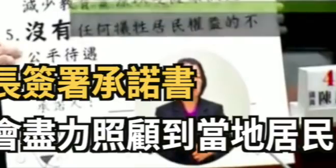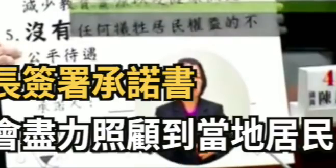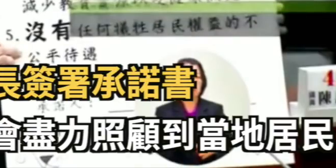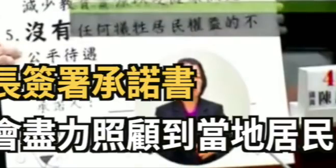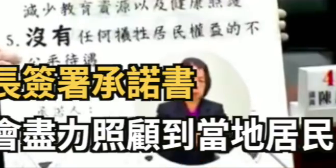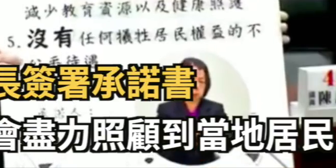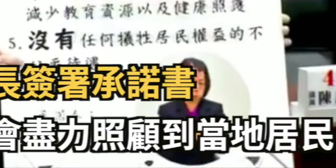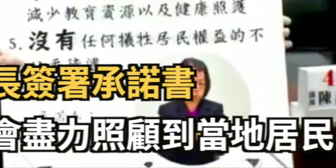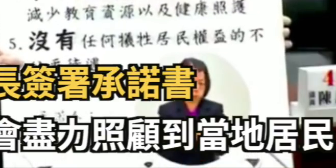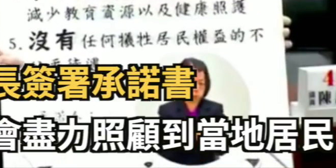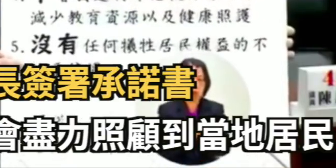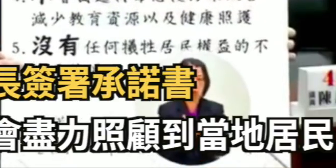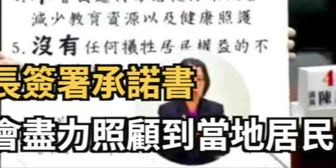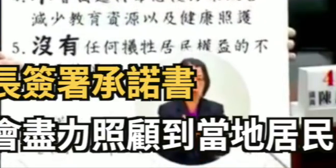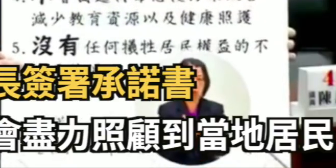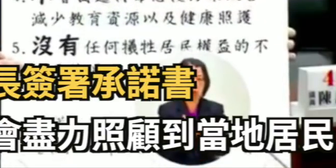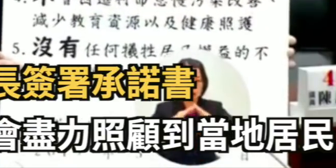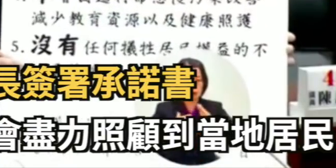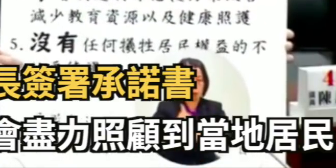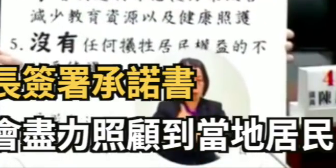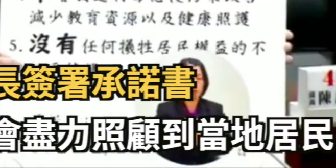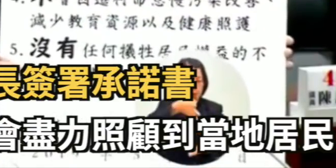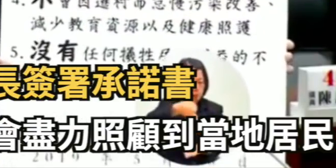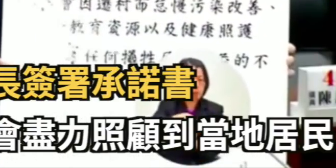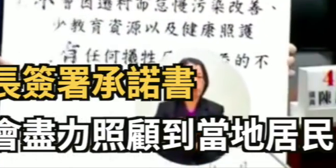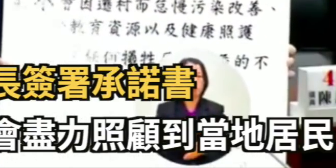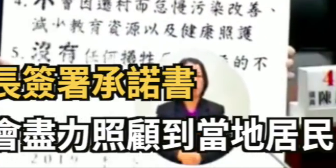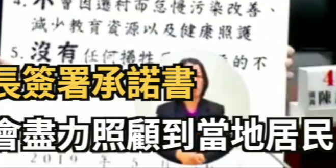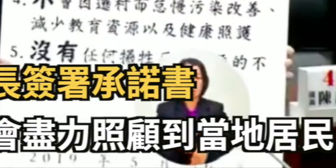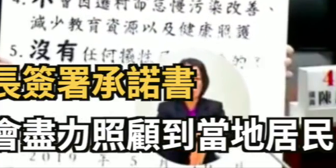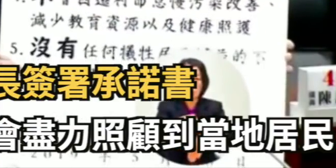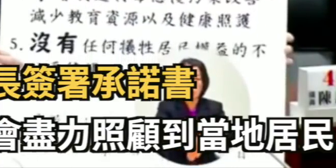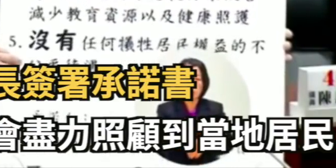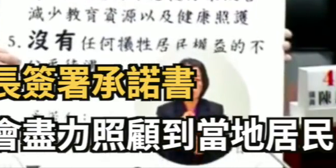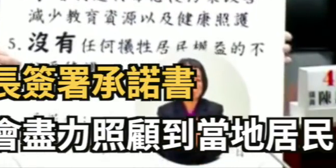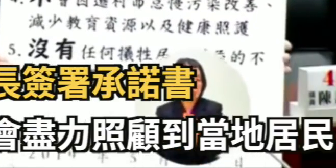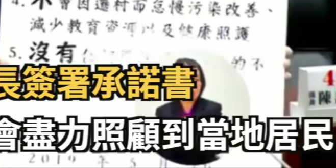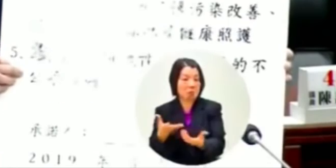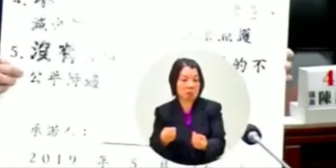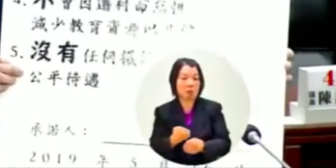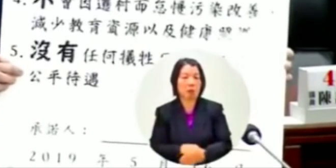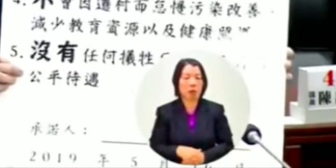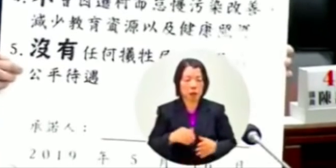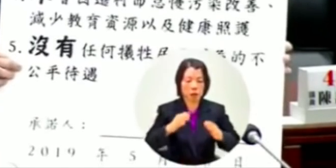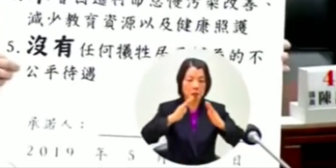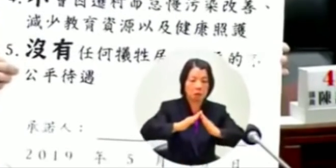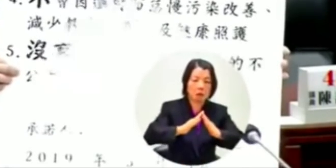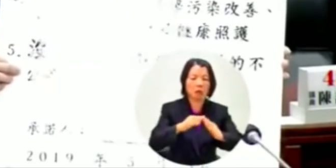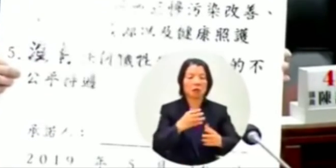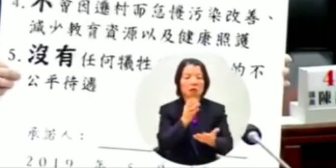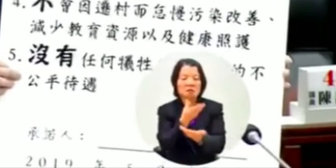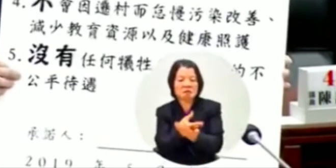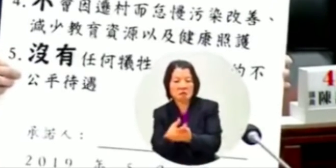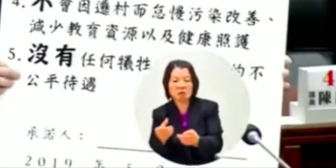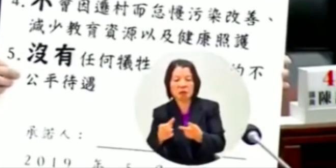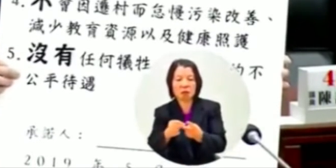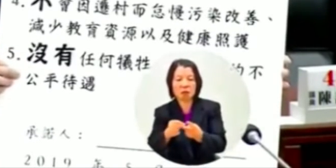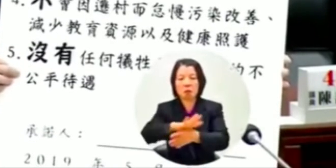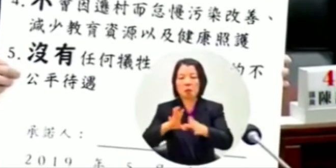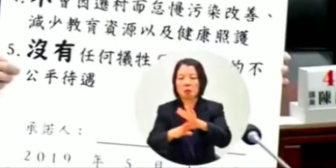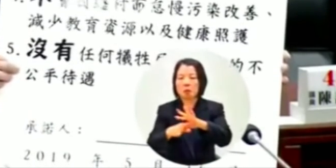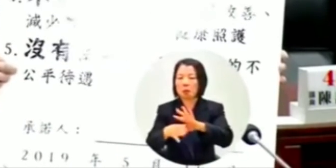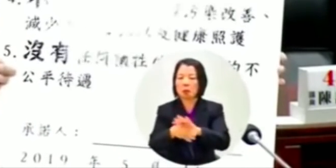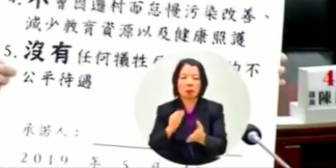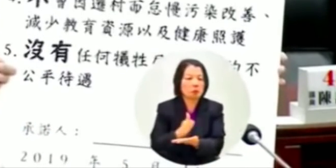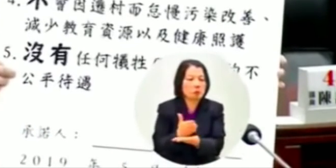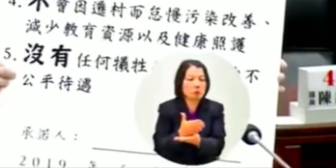签署啦？哦，这个四部一没有，不会因为这样没房子住，还是讲没负债，不会让文化的根灭失，